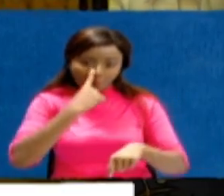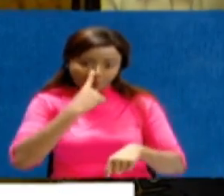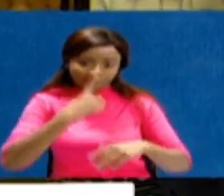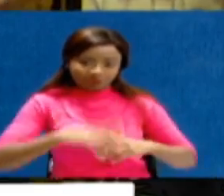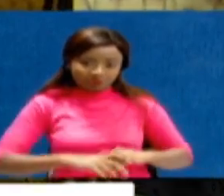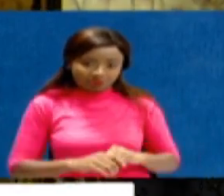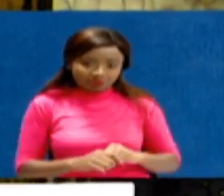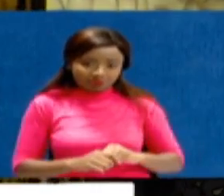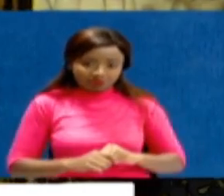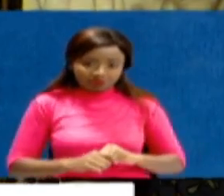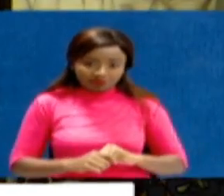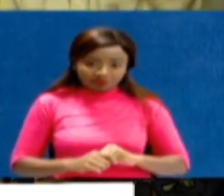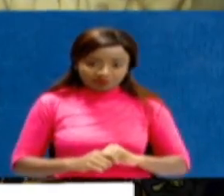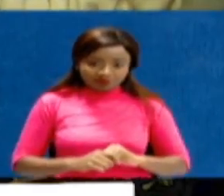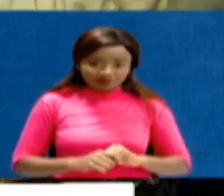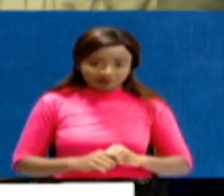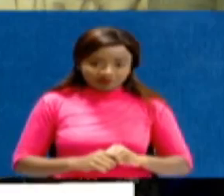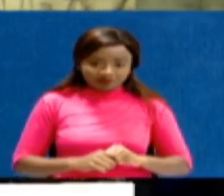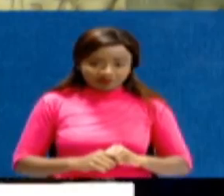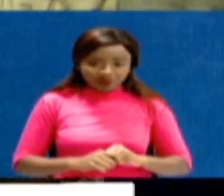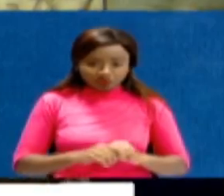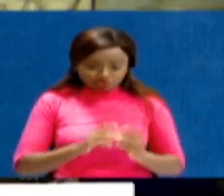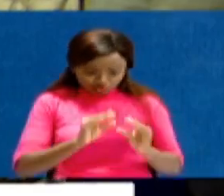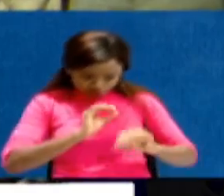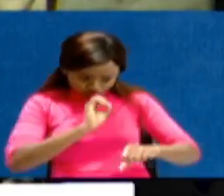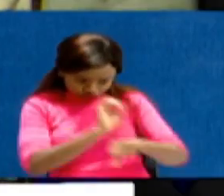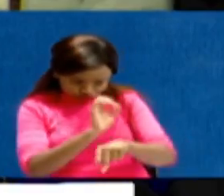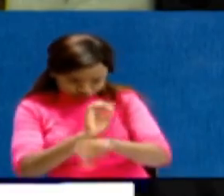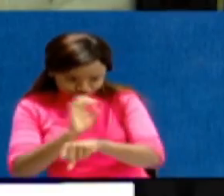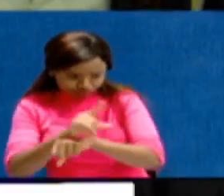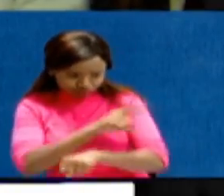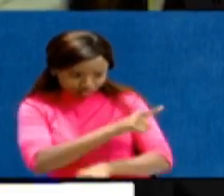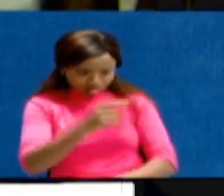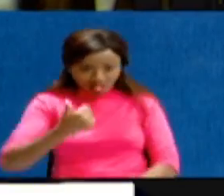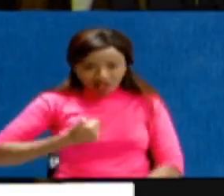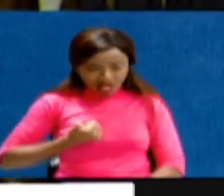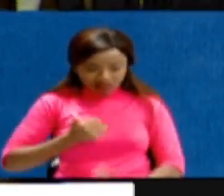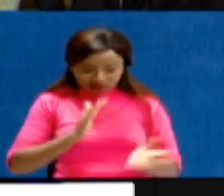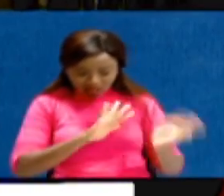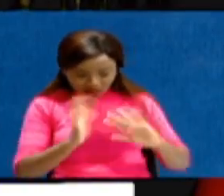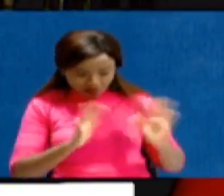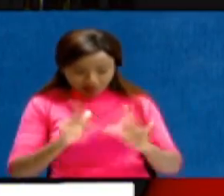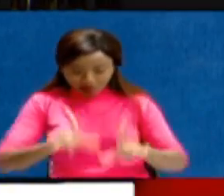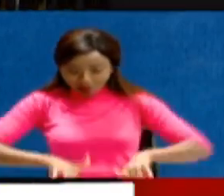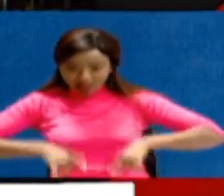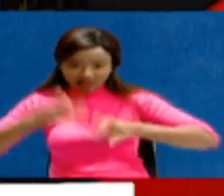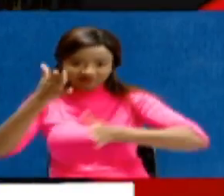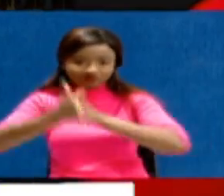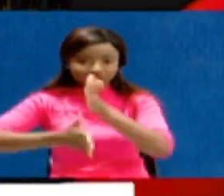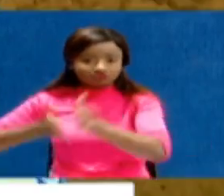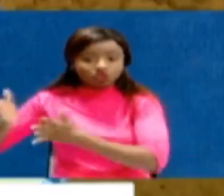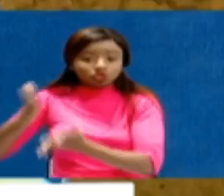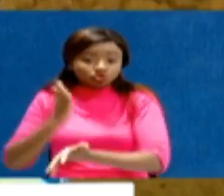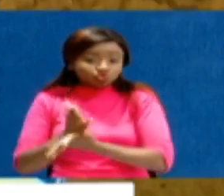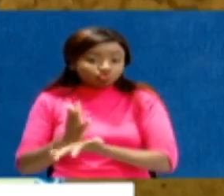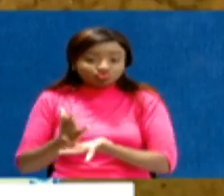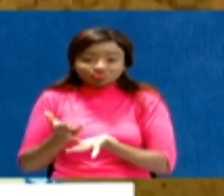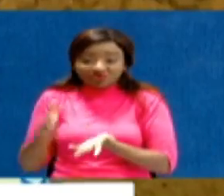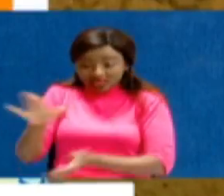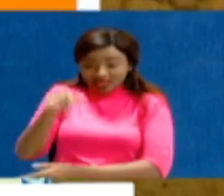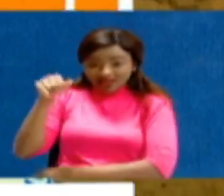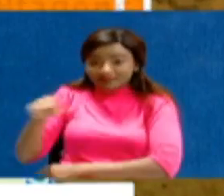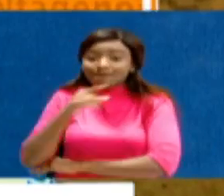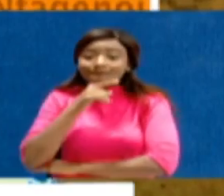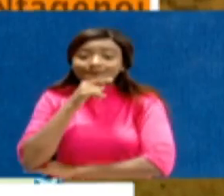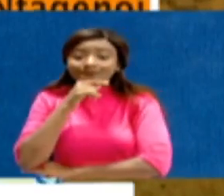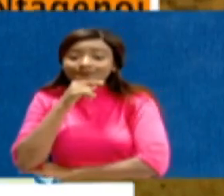kuhamasisha wanao na hasa wasichana jinsi ya kujipanga maishani. Wazee hapa Masaini